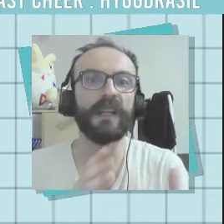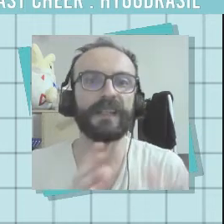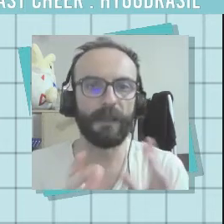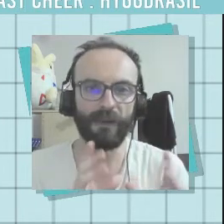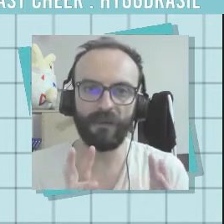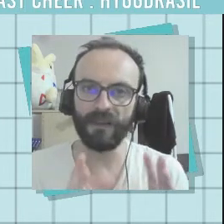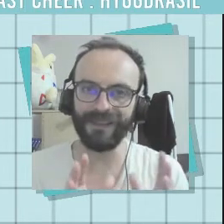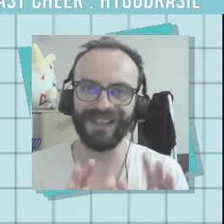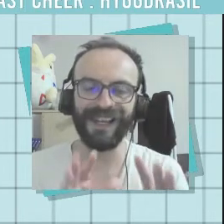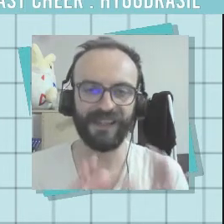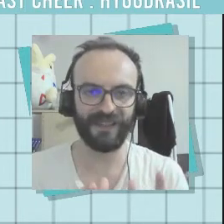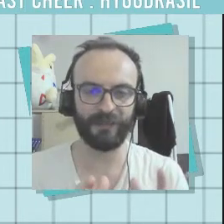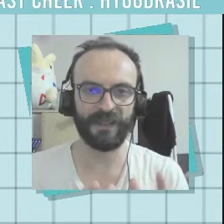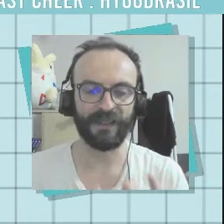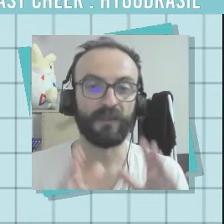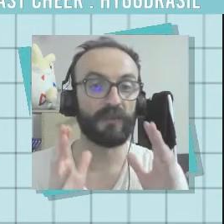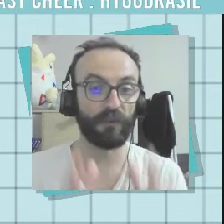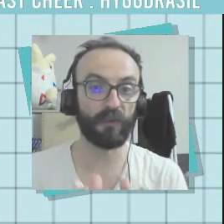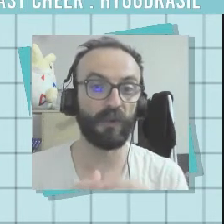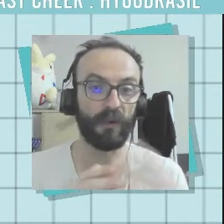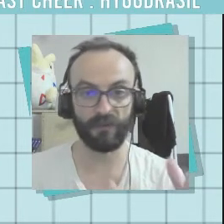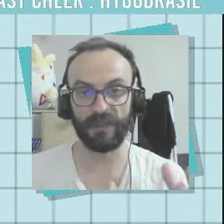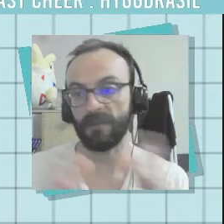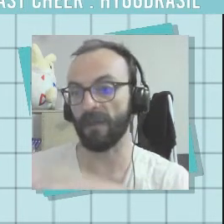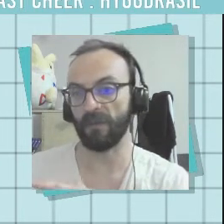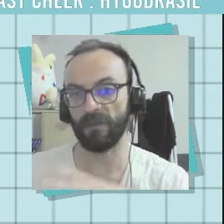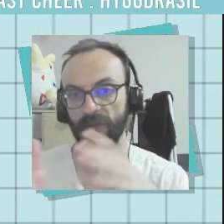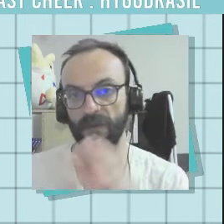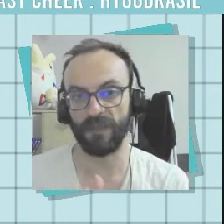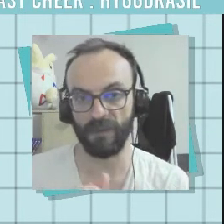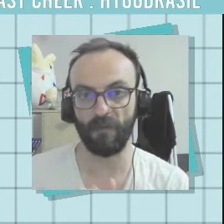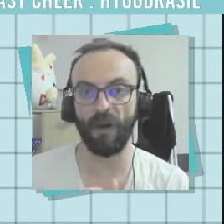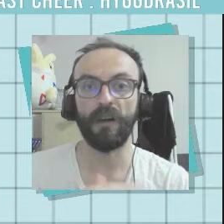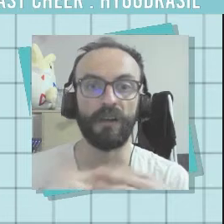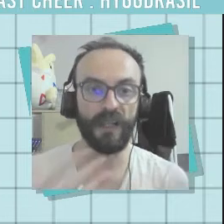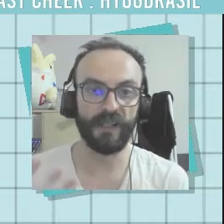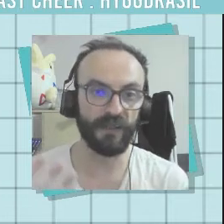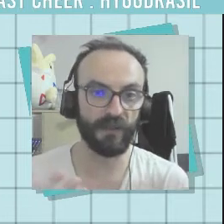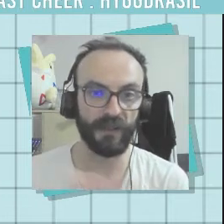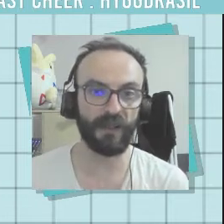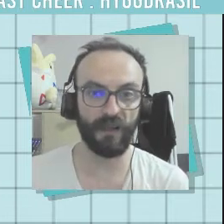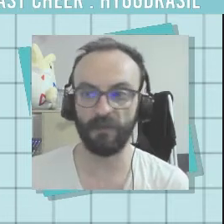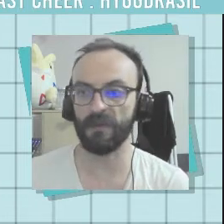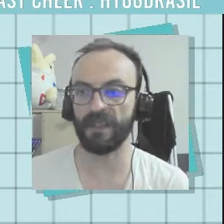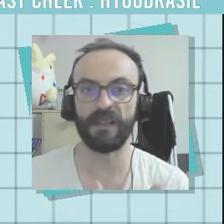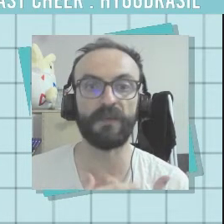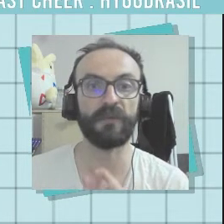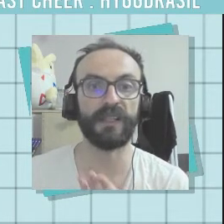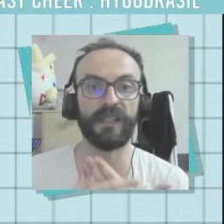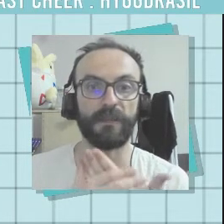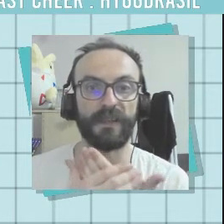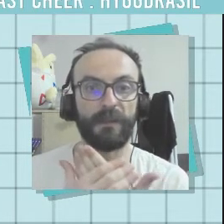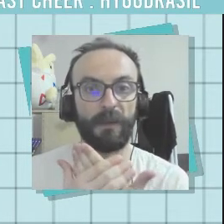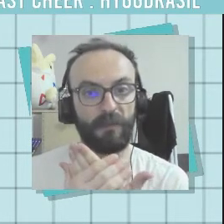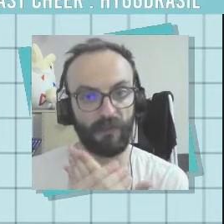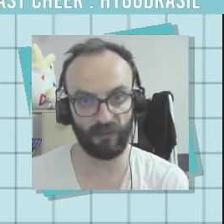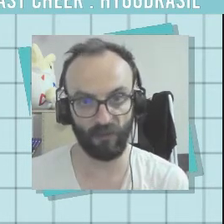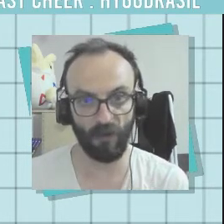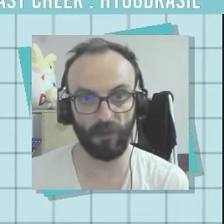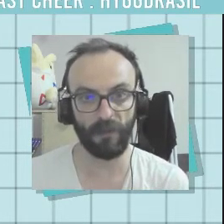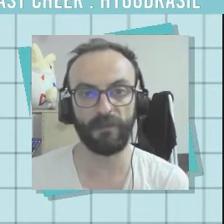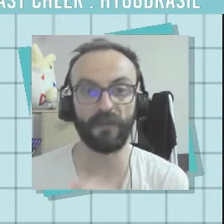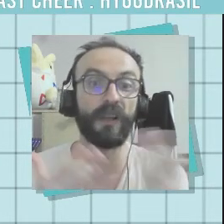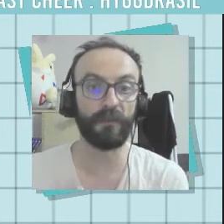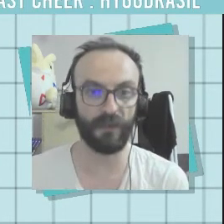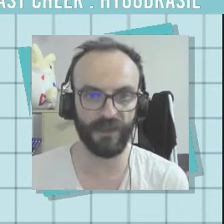mot. Ça peut avoir un intérêt assez limité. Sauf que en langue des signes, Laurent, tu le sais aussi bien que moi, la dactylo c'est très rarement utilisé. On l'utilise principalement pour les noms